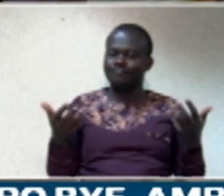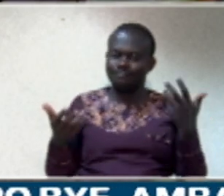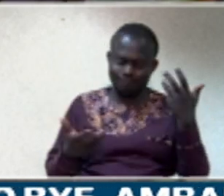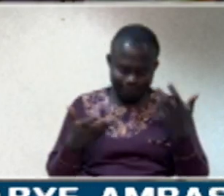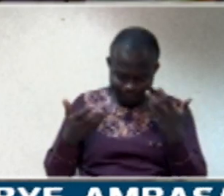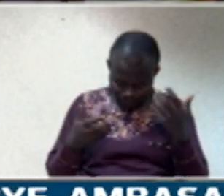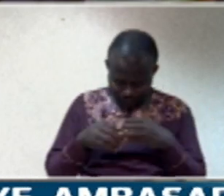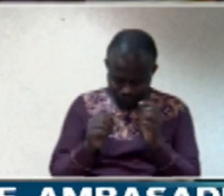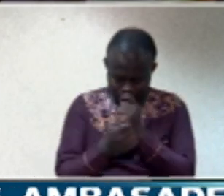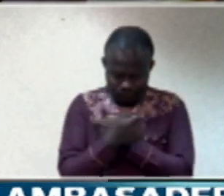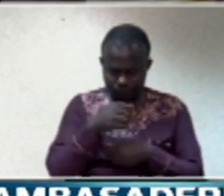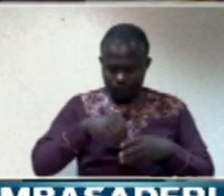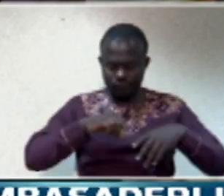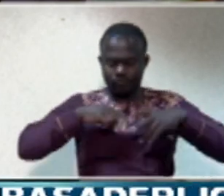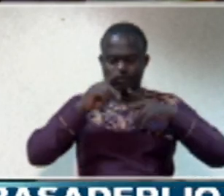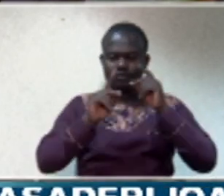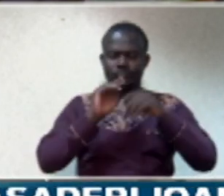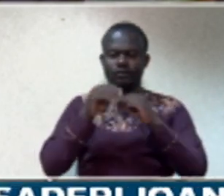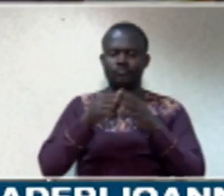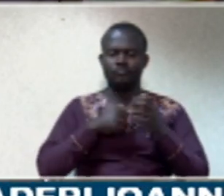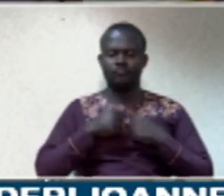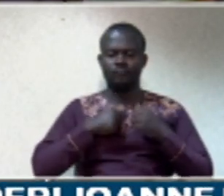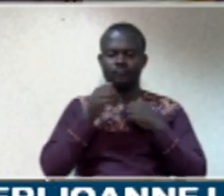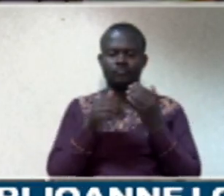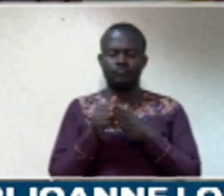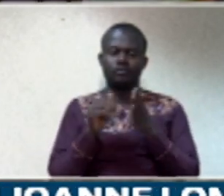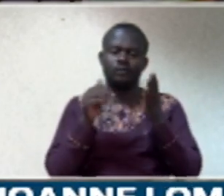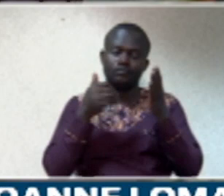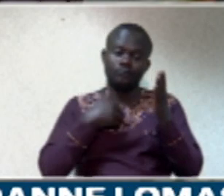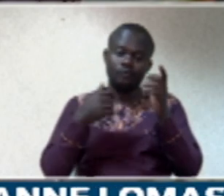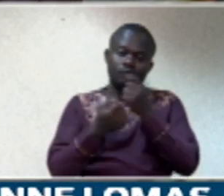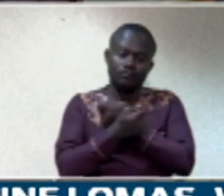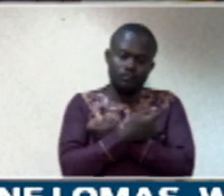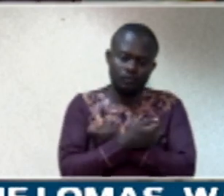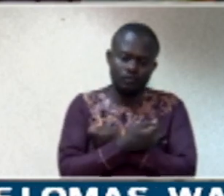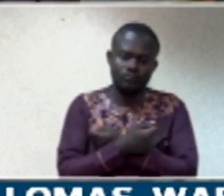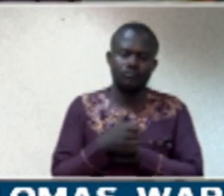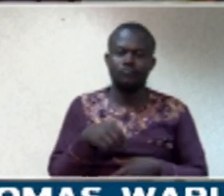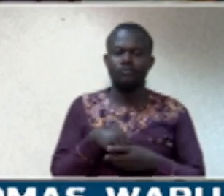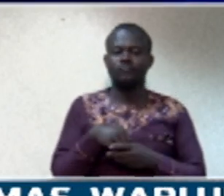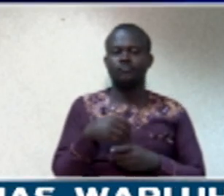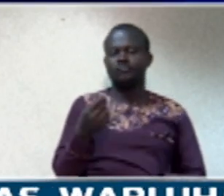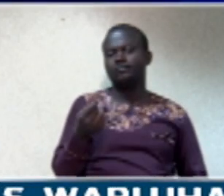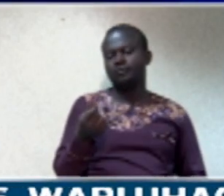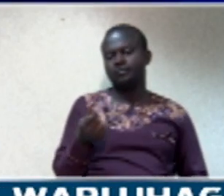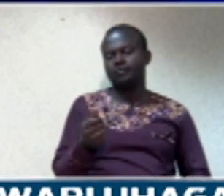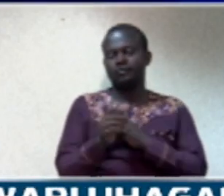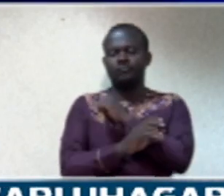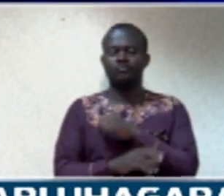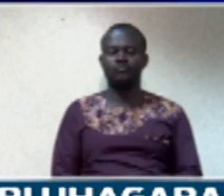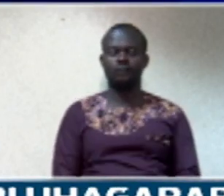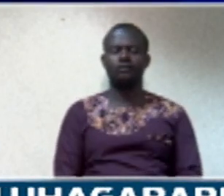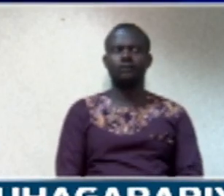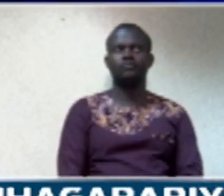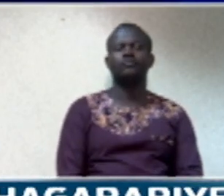kugira icyo ahinduraho mu mibereho y'abanyarwanda kugira icyo ahinduraho mu kumari igihugu